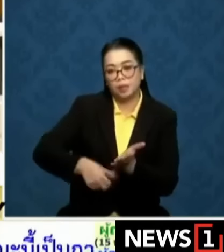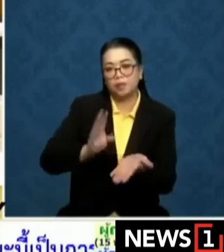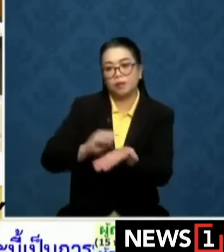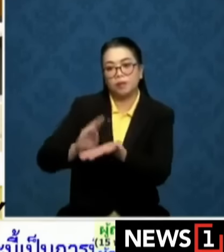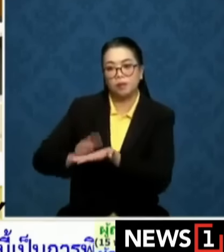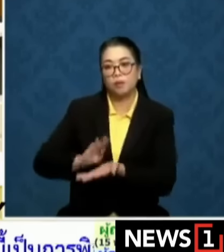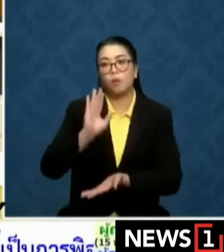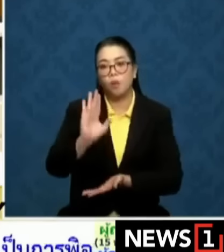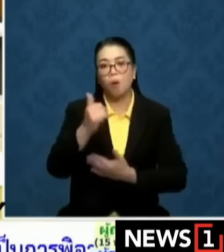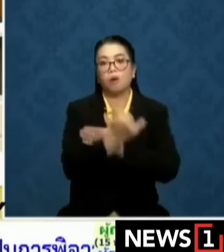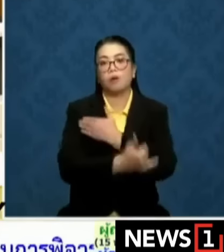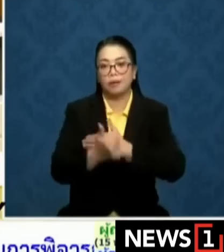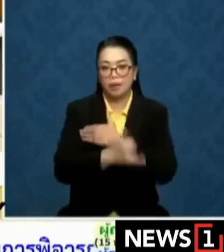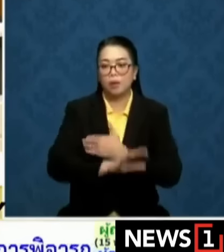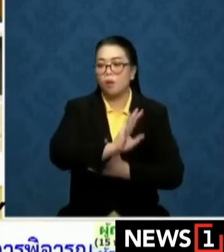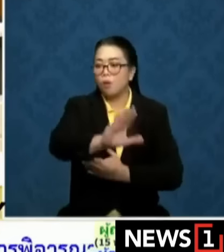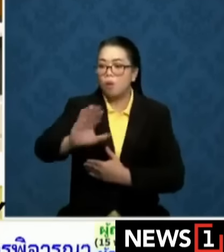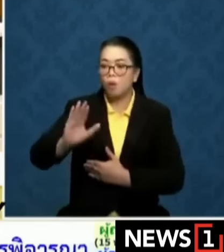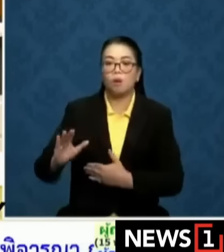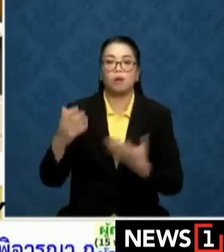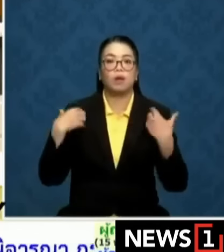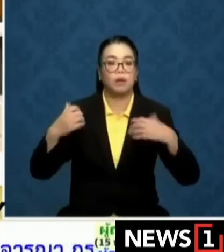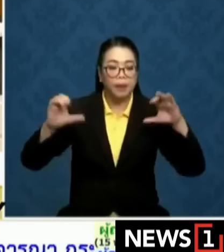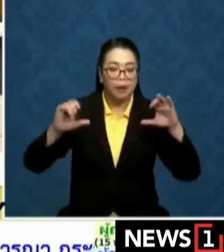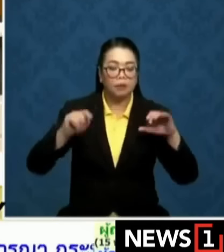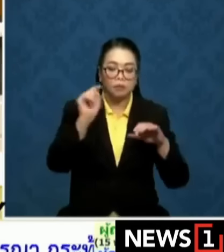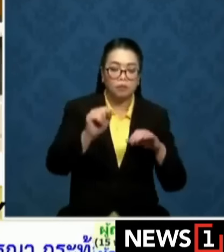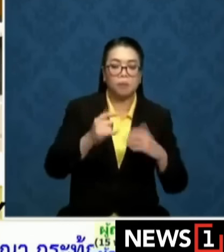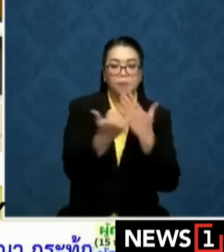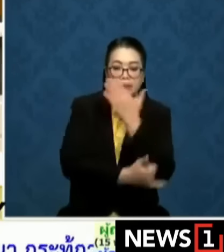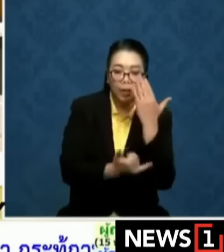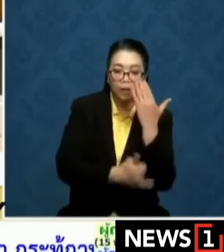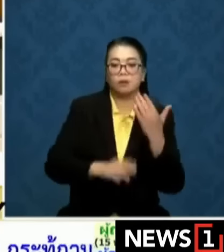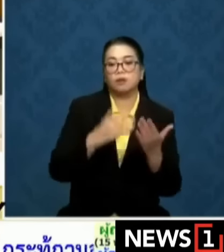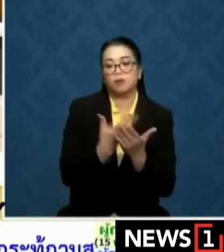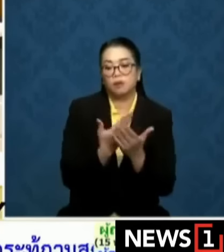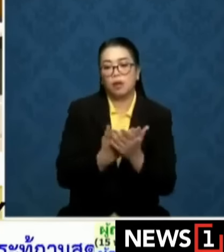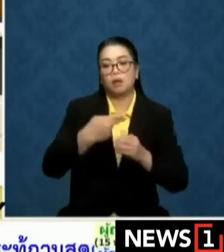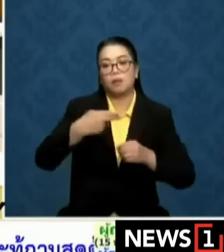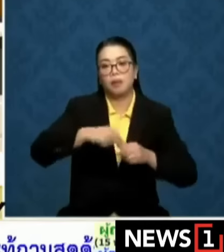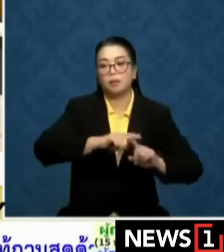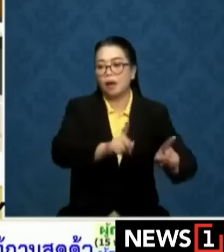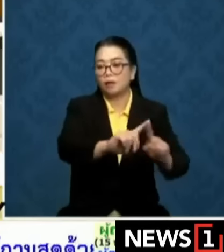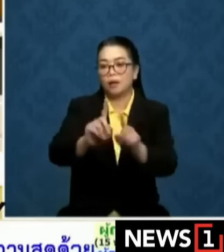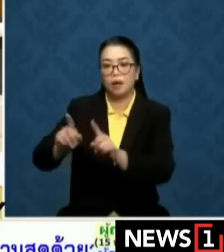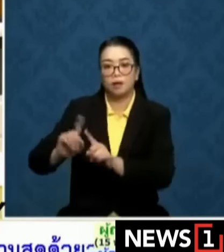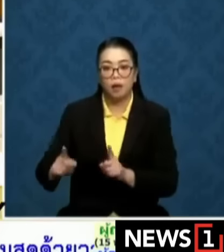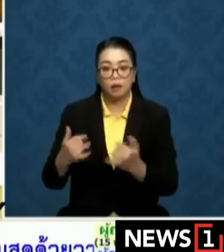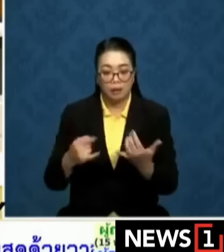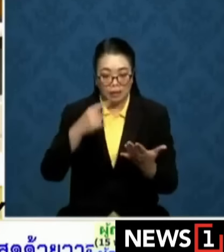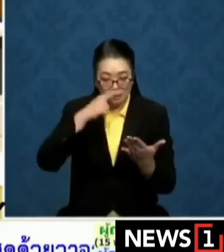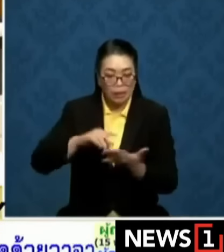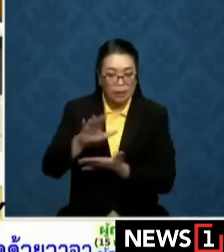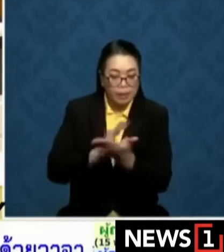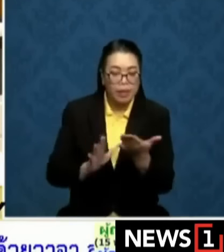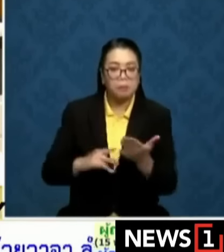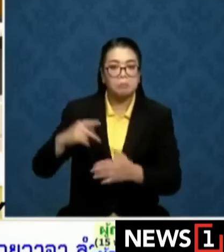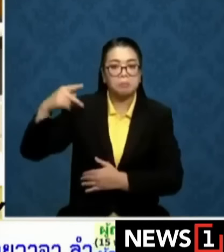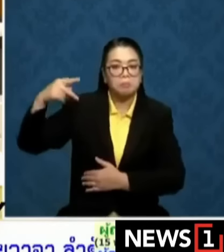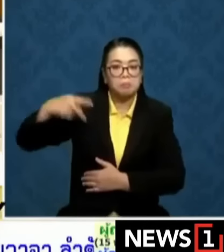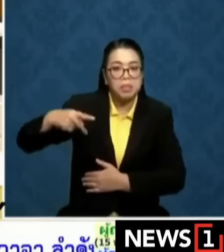ายหน้าปั๊มแต่ละประเทศที่ต่างกันอยู่ที่รัฐบาลนะแล้ววิธีการจัดการที่สำคัญคือการเก็บภาษีจึงทำให้ราคาปลายทางต่าง